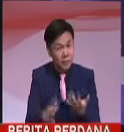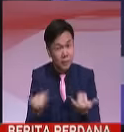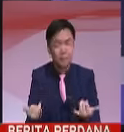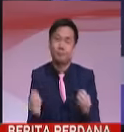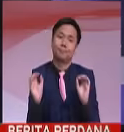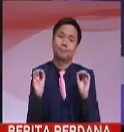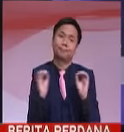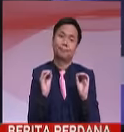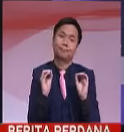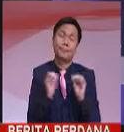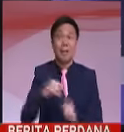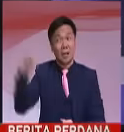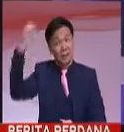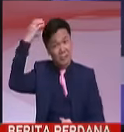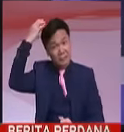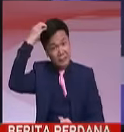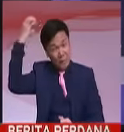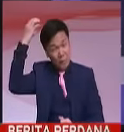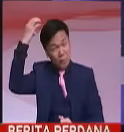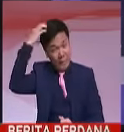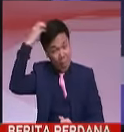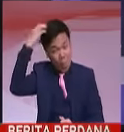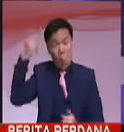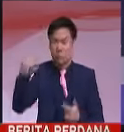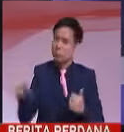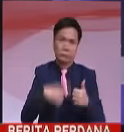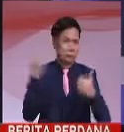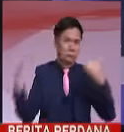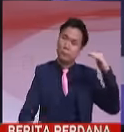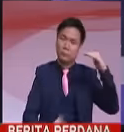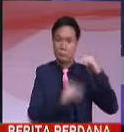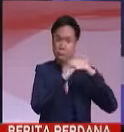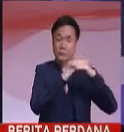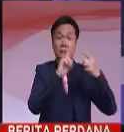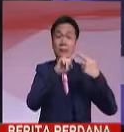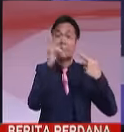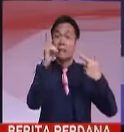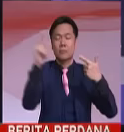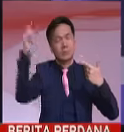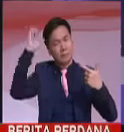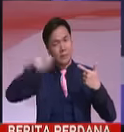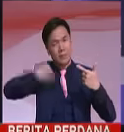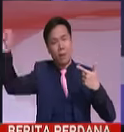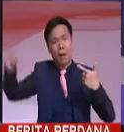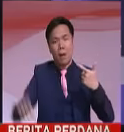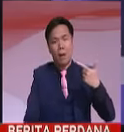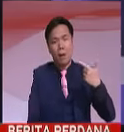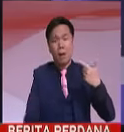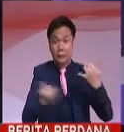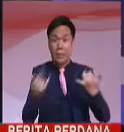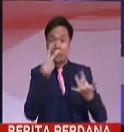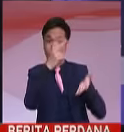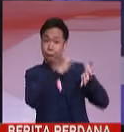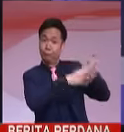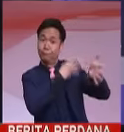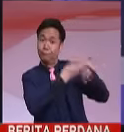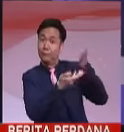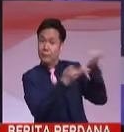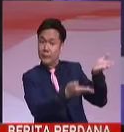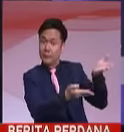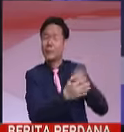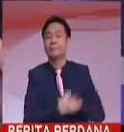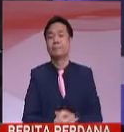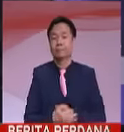dilaporkan dan Selangor masih mencatat kiss baru tertinggi diikuti sabar berikut data terkini komik 19 julizir